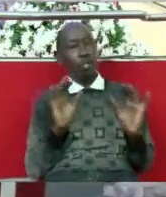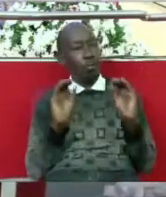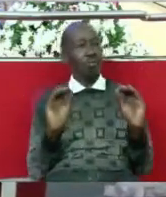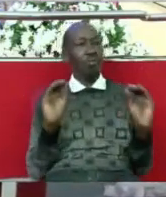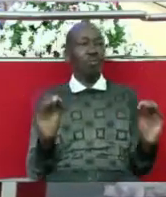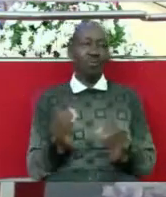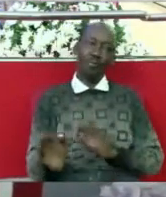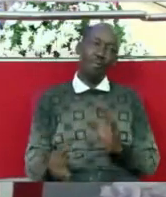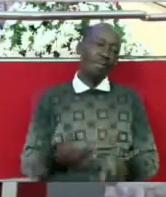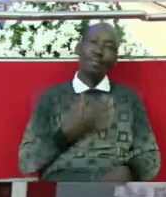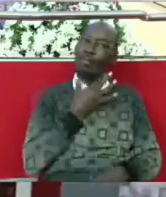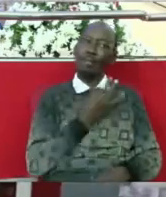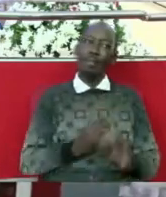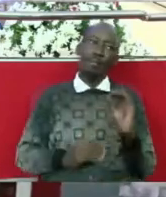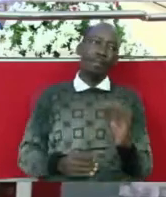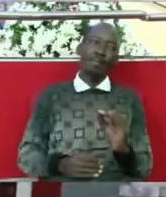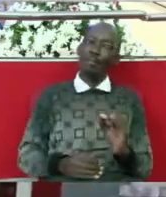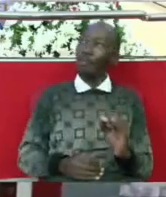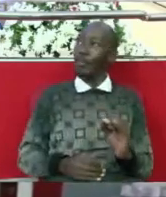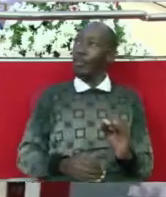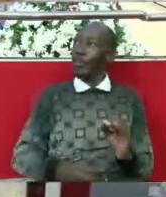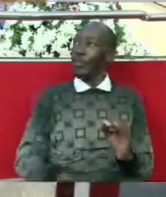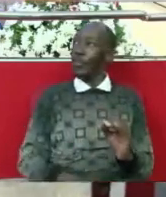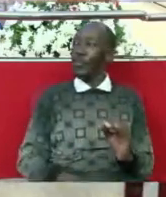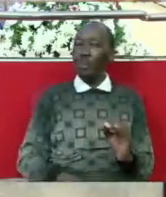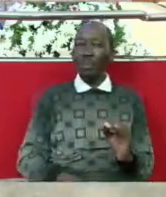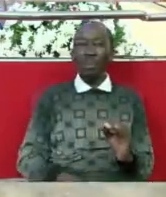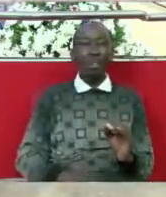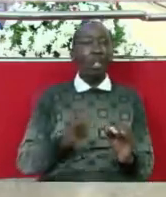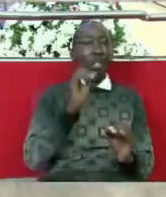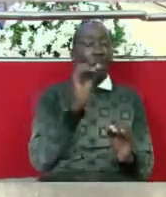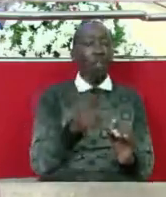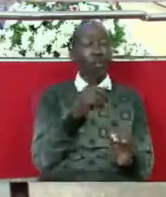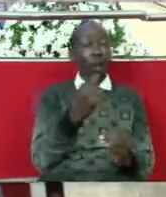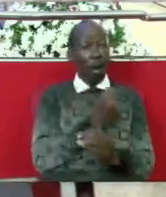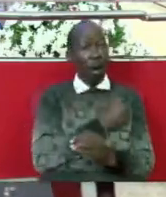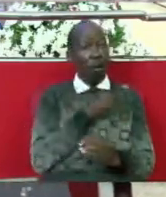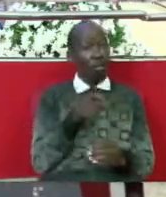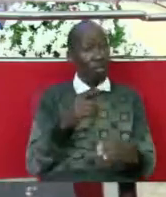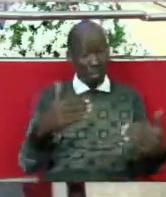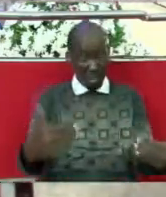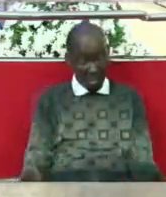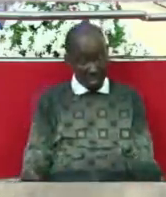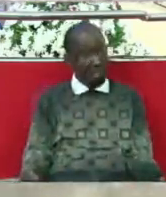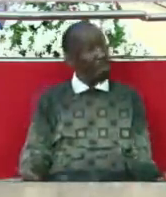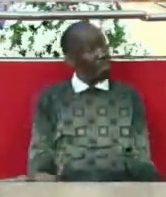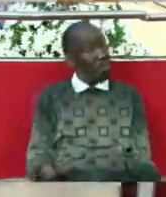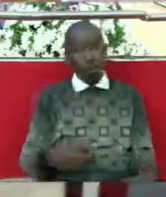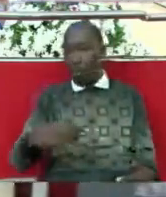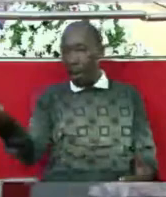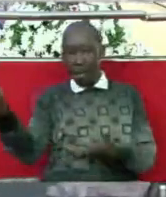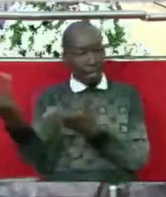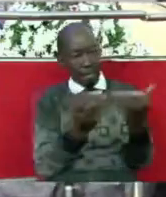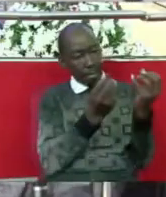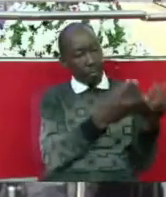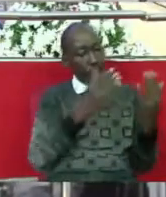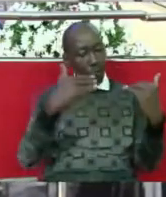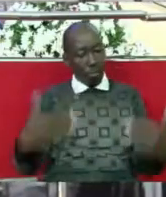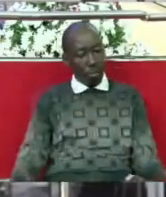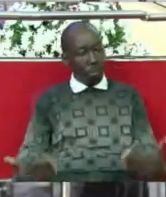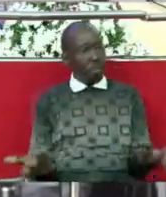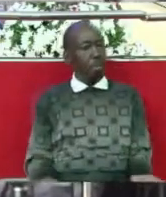anavaa manguo marefu sana, hayuko katika ile fashion. Kama unapenda hiyo mini ndio inakukimbiza kule, si umnunulie umlete. If you love